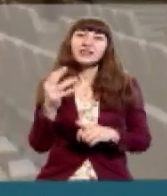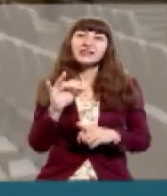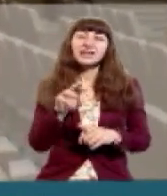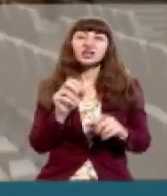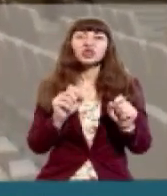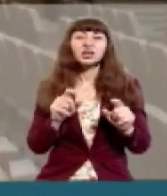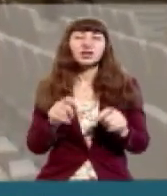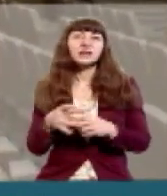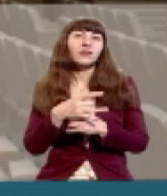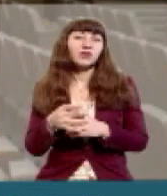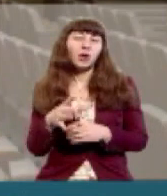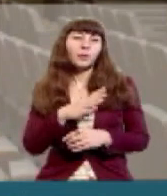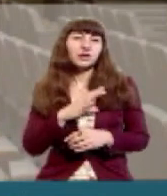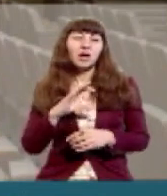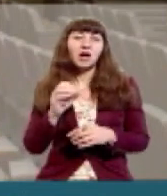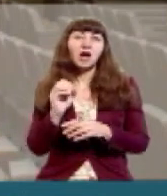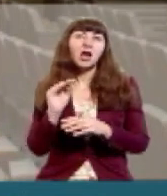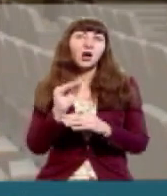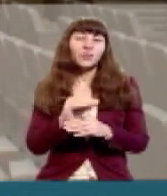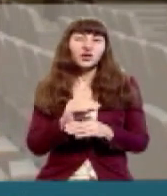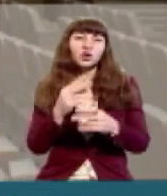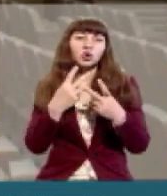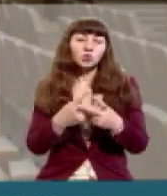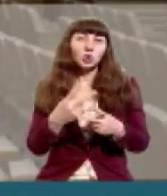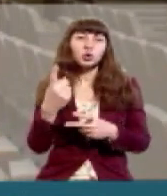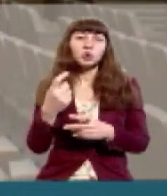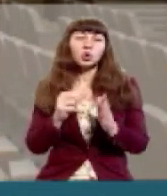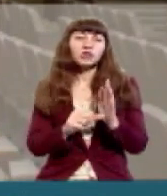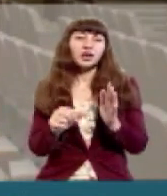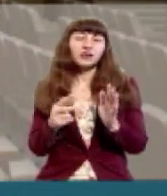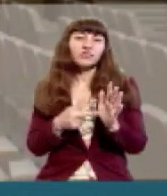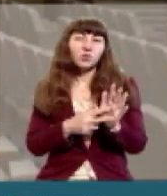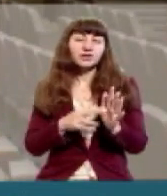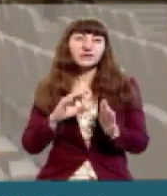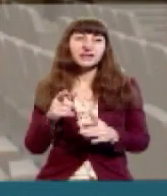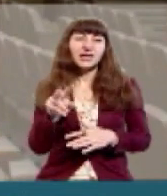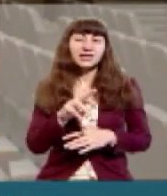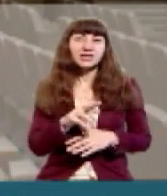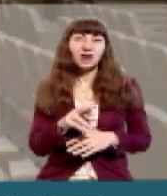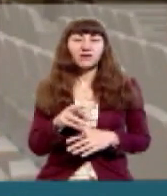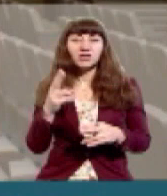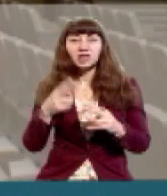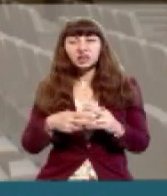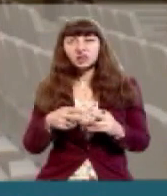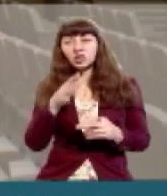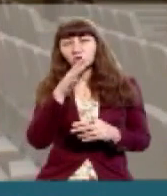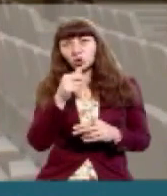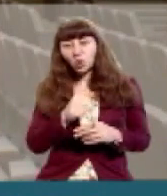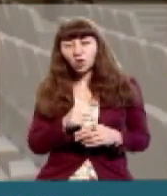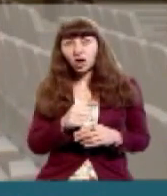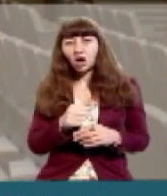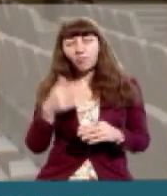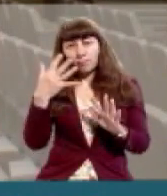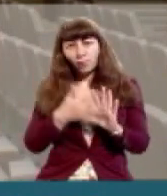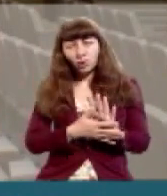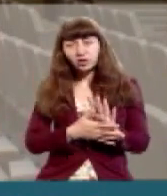Республикасының 188-ші бабы, 3-ші тармағы бойынша сотталғанмын. Мерзімді өтеу кезінде түйін жасап, күнәмді толықтай түсіндім. Қазіргі